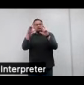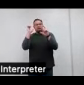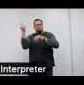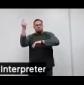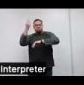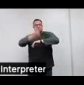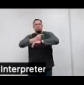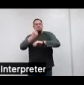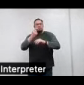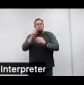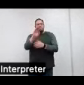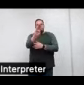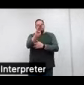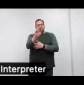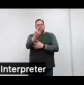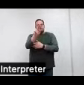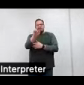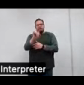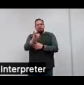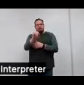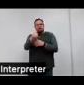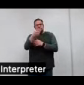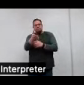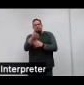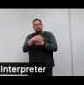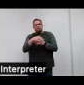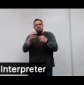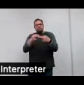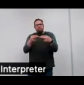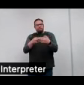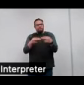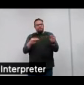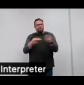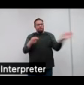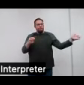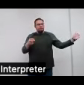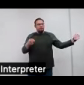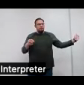الآن فقط أريكم بعض الصور التي التقطت في ذلك الوقت.